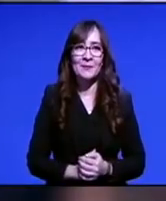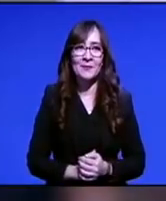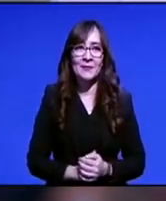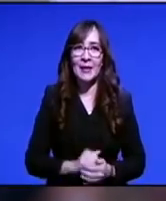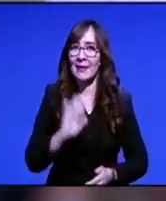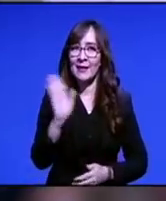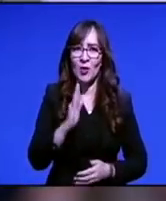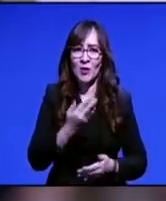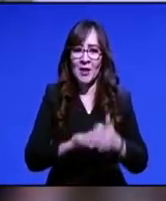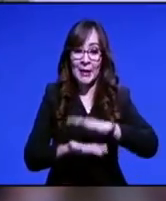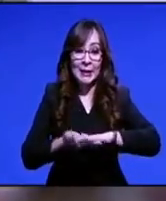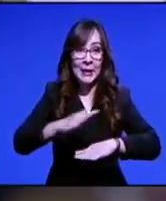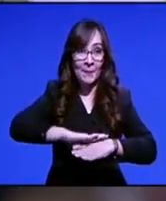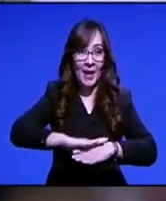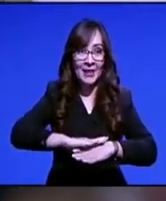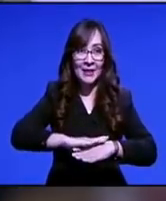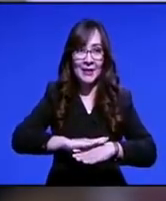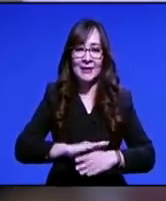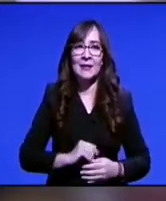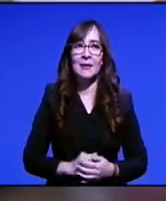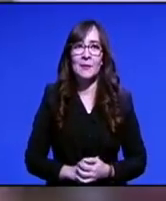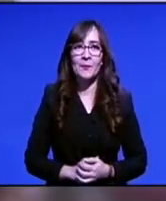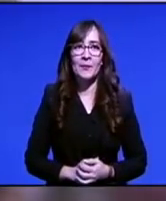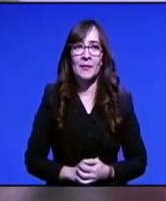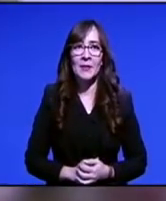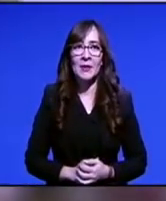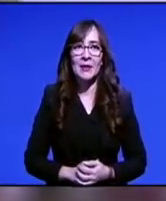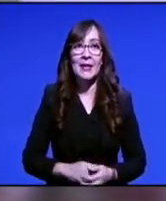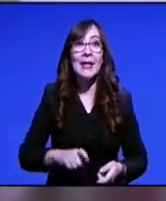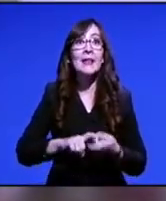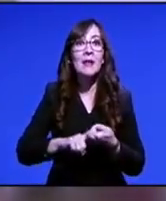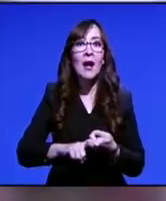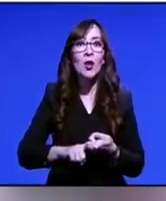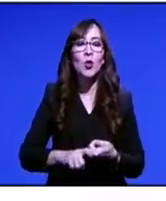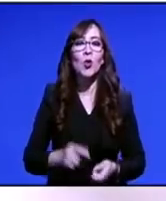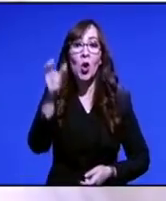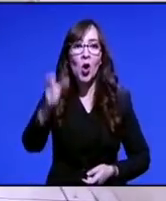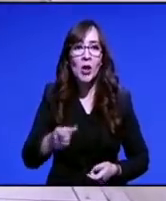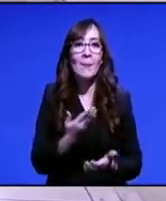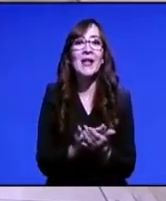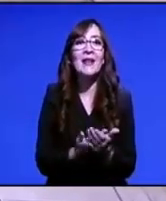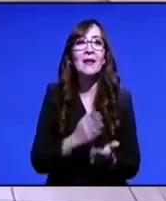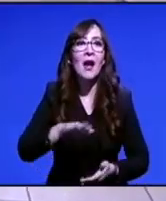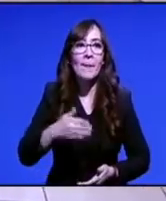kan ya? Tidak usah dilipet-lipet. Karena penjajahan kita tergantung permintaan pelanggan, tapi standar kita digantung.